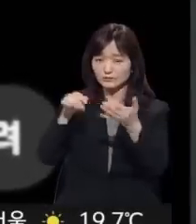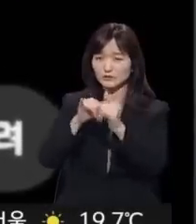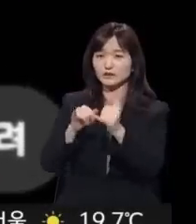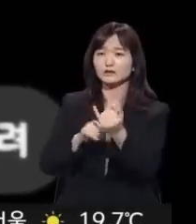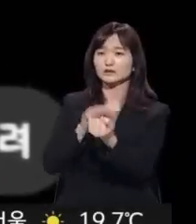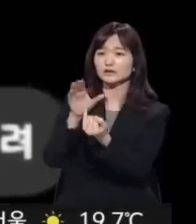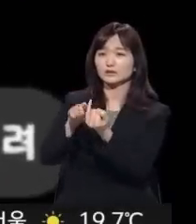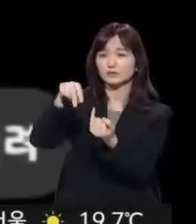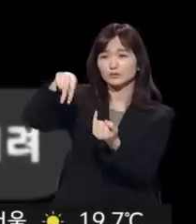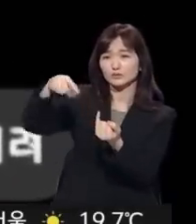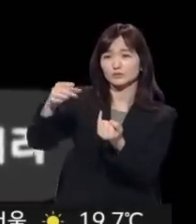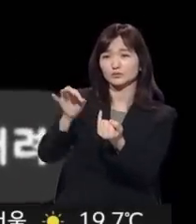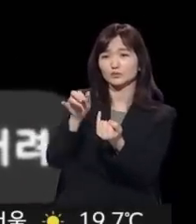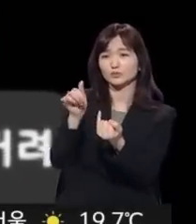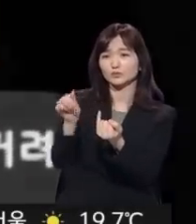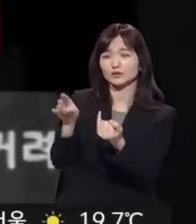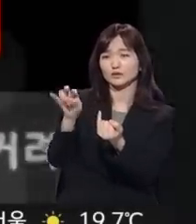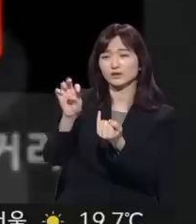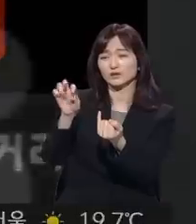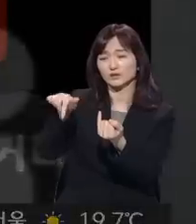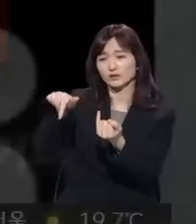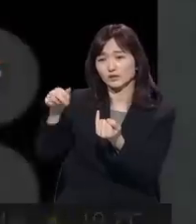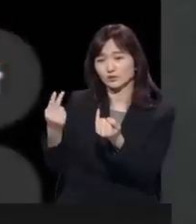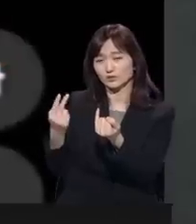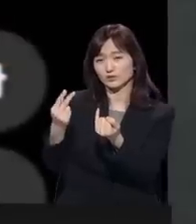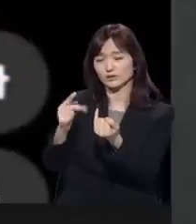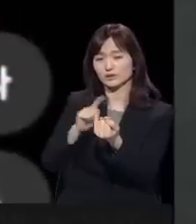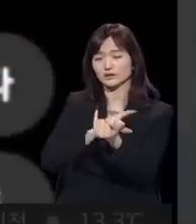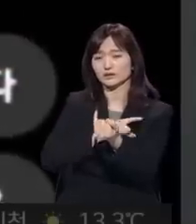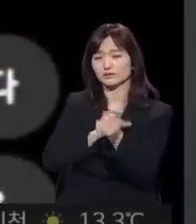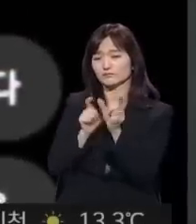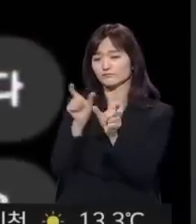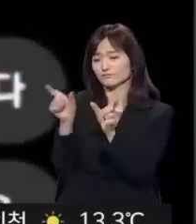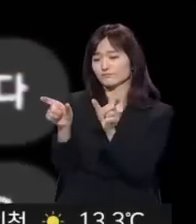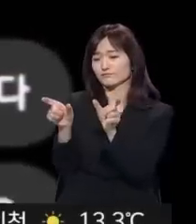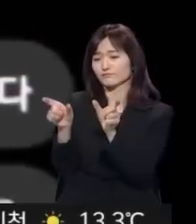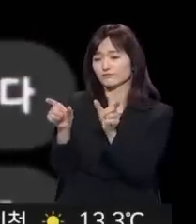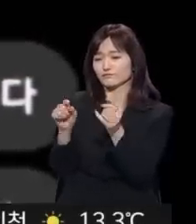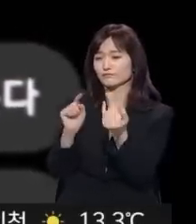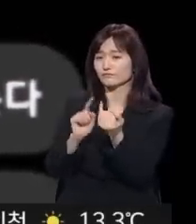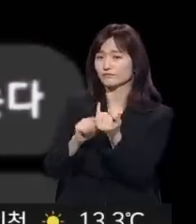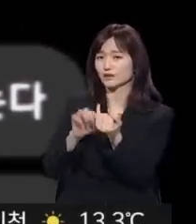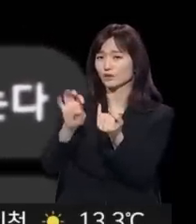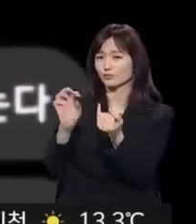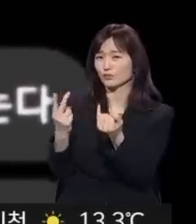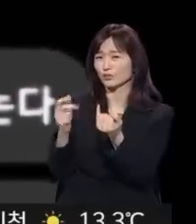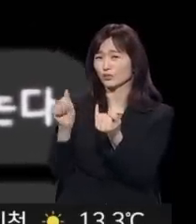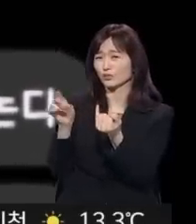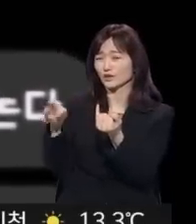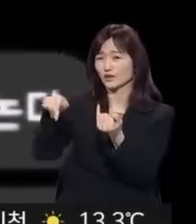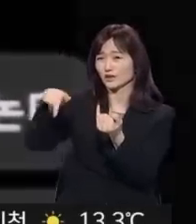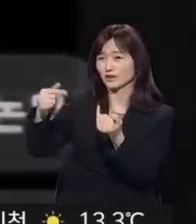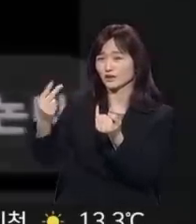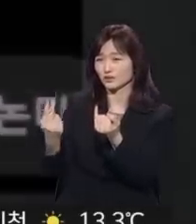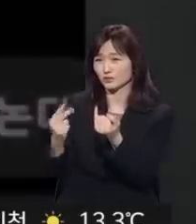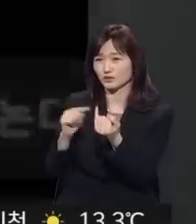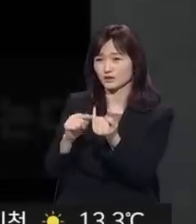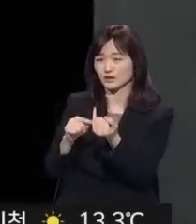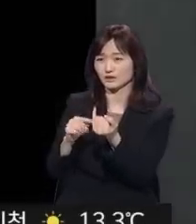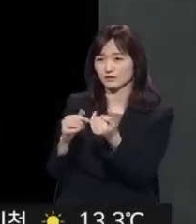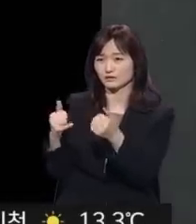배우 송혜교 씨인데요. 피해자 이름이랑 합쳐서 너무 표혜교냐 이렇게 조롱까지 했고요. 이 심지어 피해자를 스토커로 몰아가기도